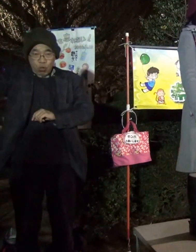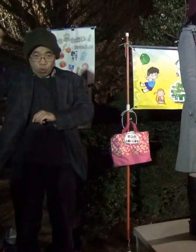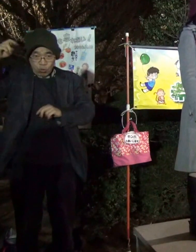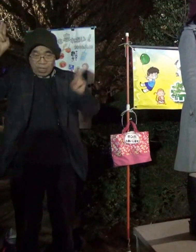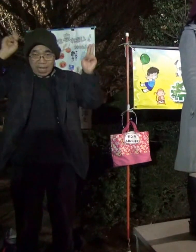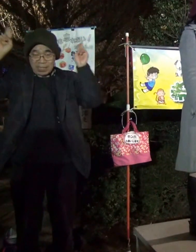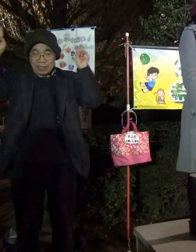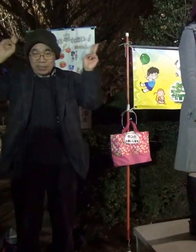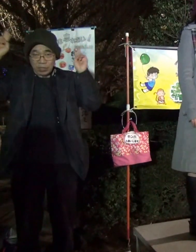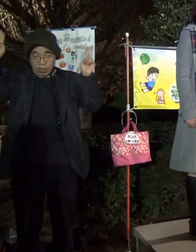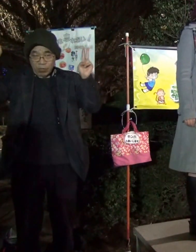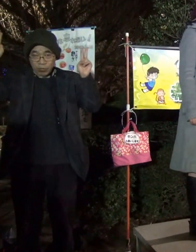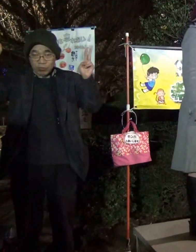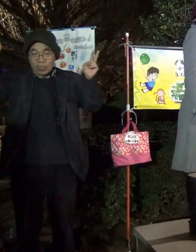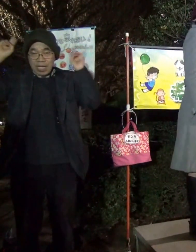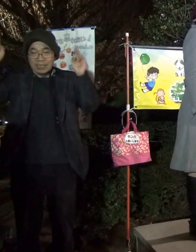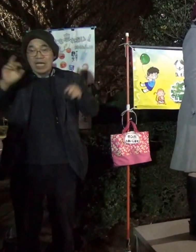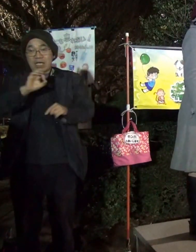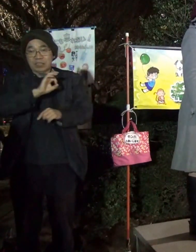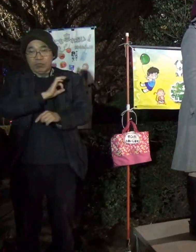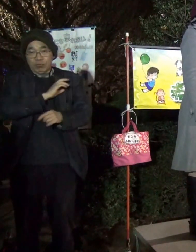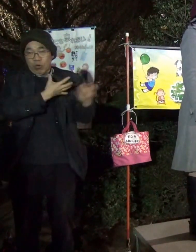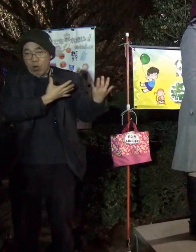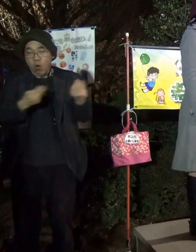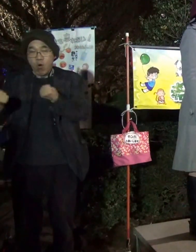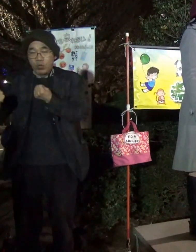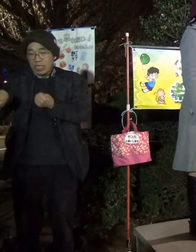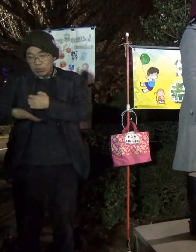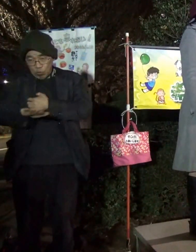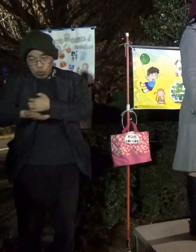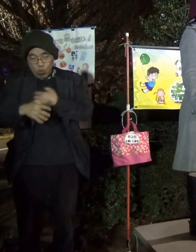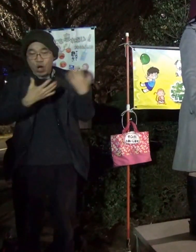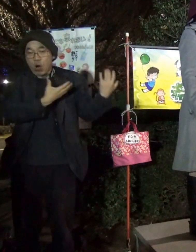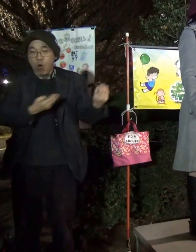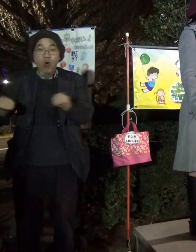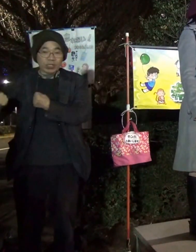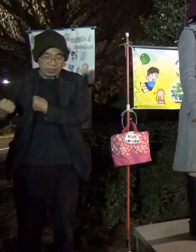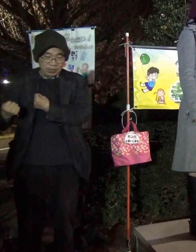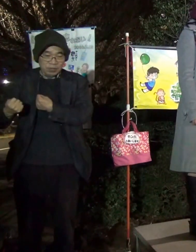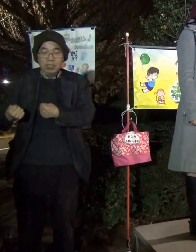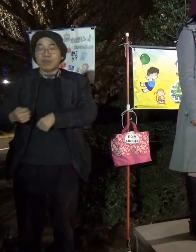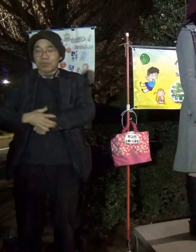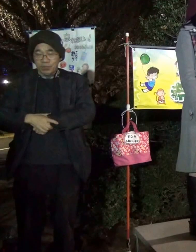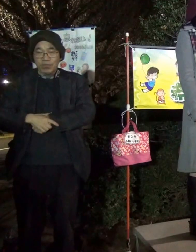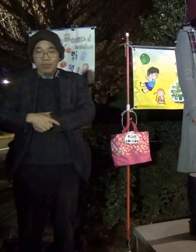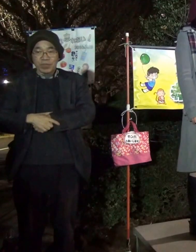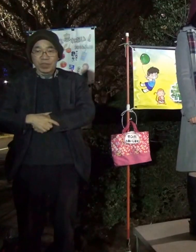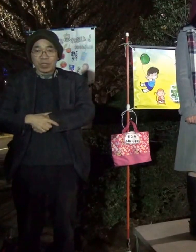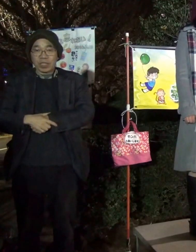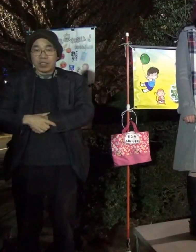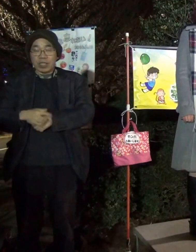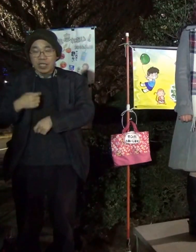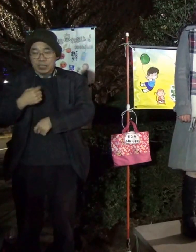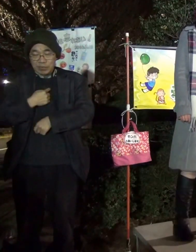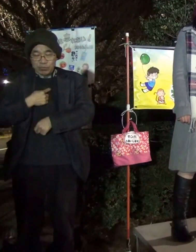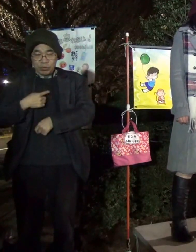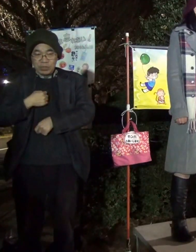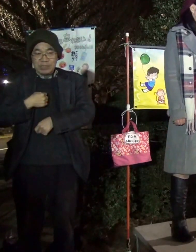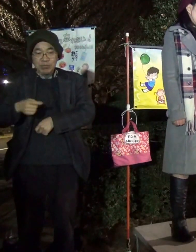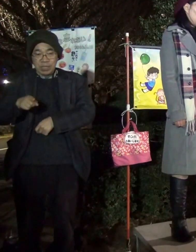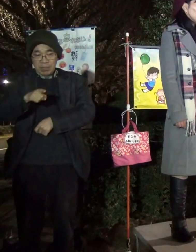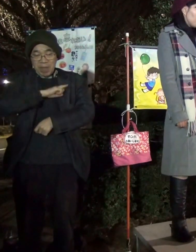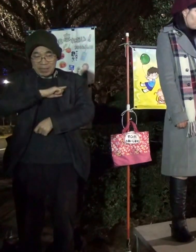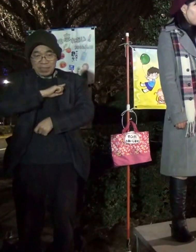本当なのそれ。 本当は私は聞きました、実家の 汚ねーなー、 ふるさとの方でね、自分たちだけ先に逃げちゃったん